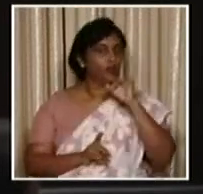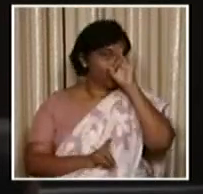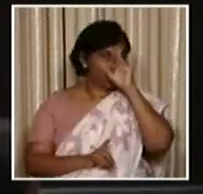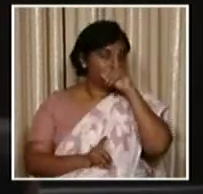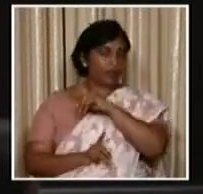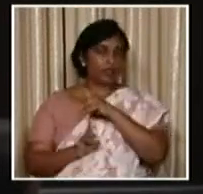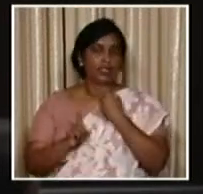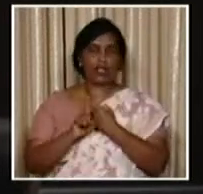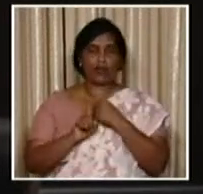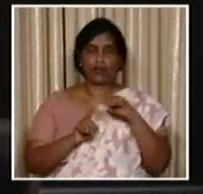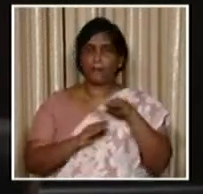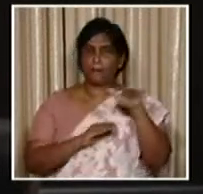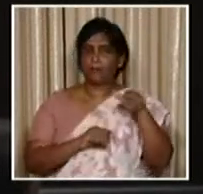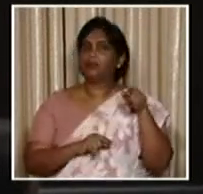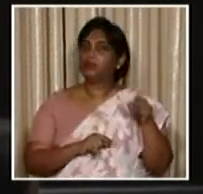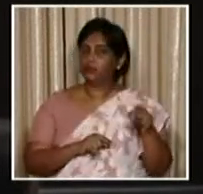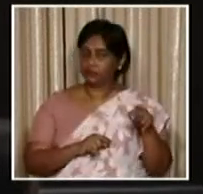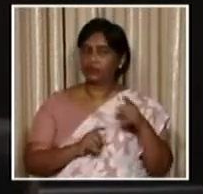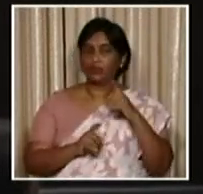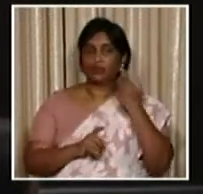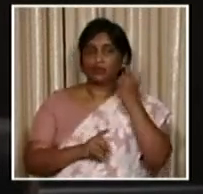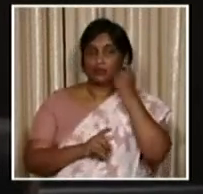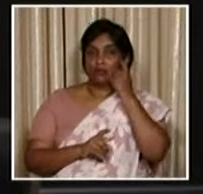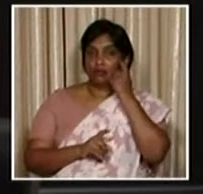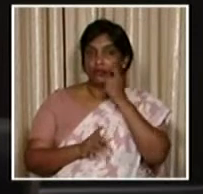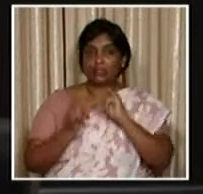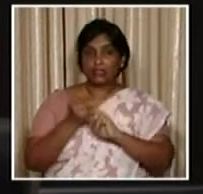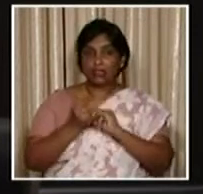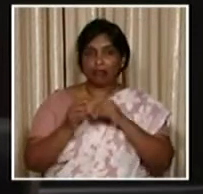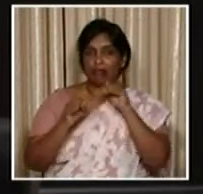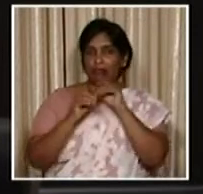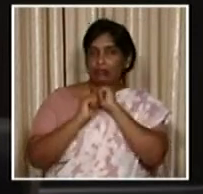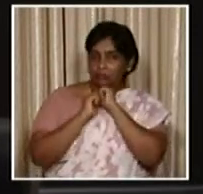කුරුණෑගල කැකුණගොල්ල ප්‍රදේශයේ තමයි සහරාන් සැඟවිලා ඉන්නේ.